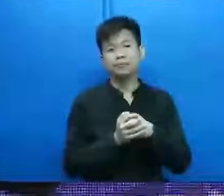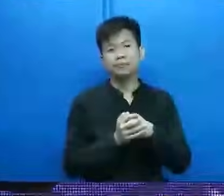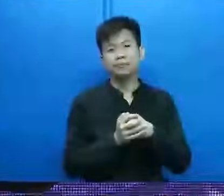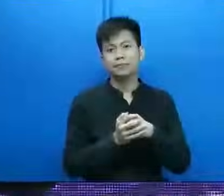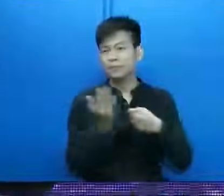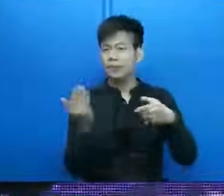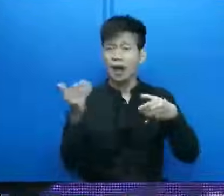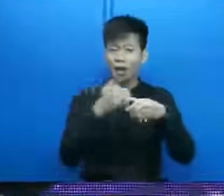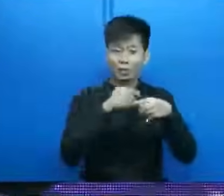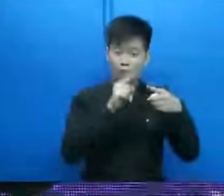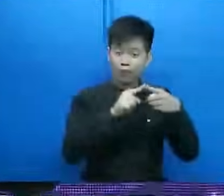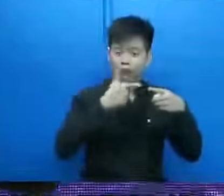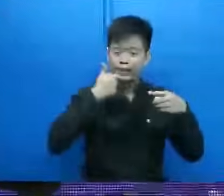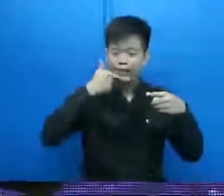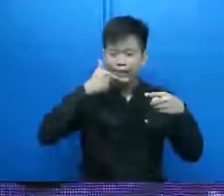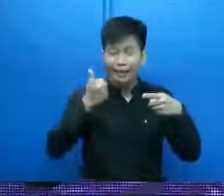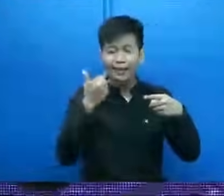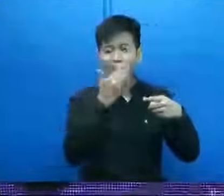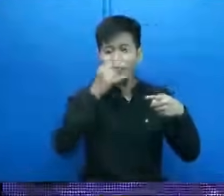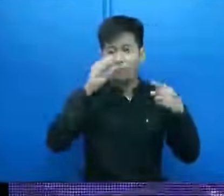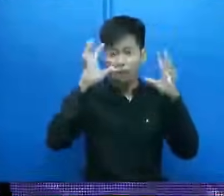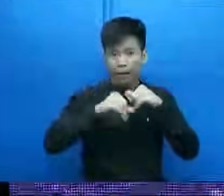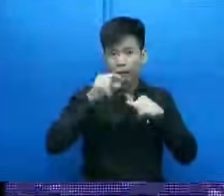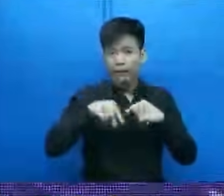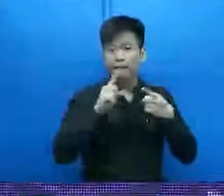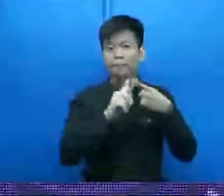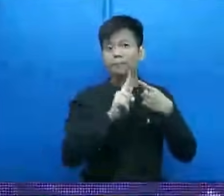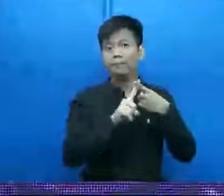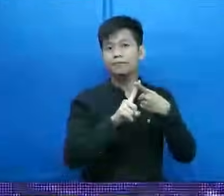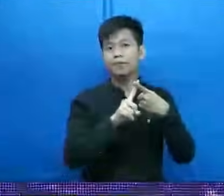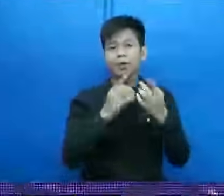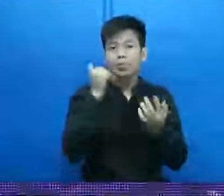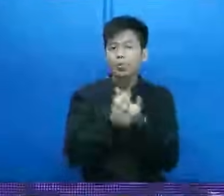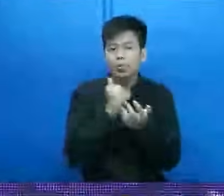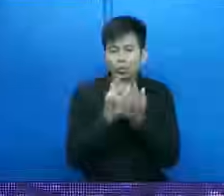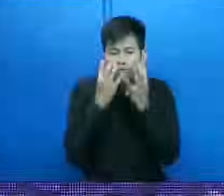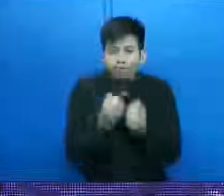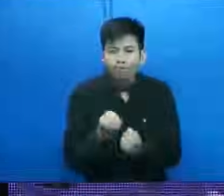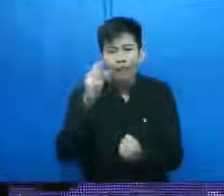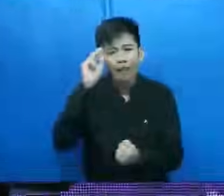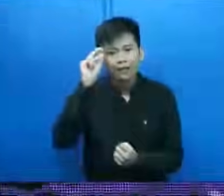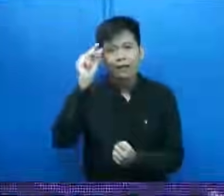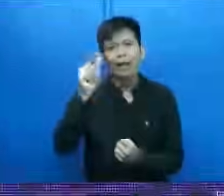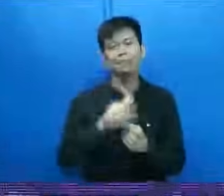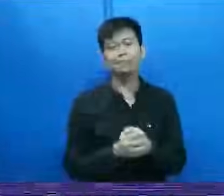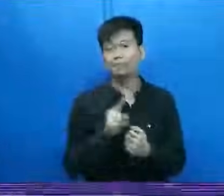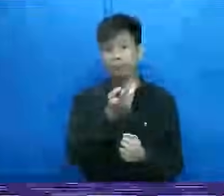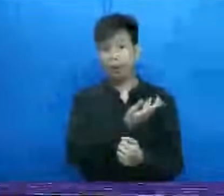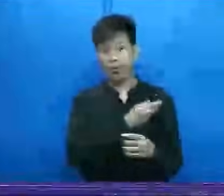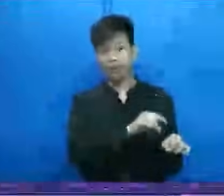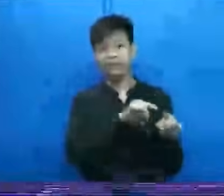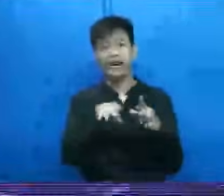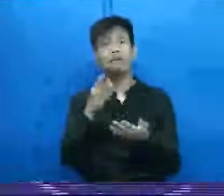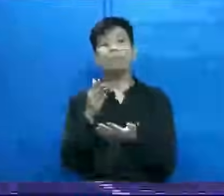hal yang paling inti, paling penting dari bahasan kita. Pertama, kesungguhan dalam merencanakan, antum ingin berhijrah dalam bidang